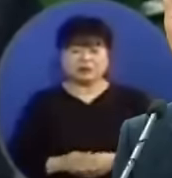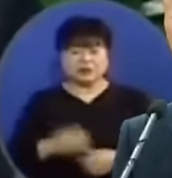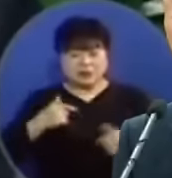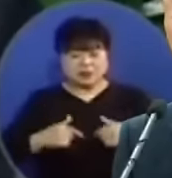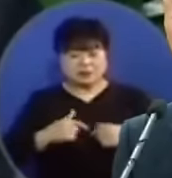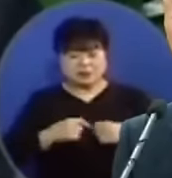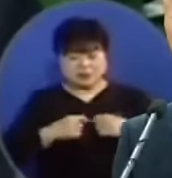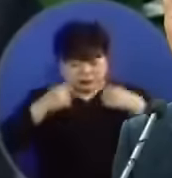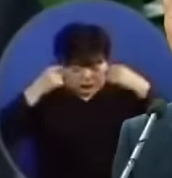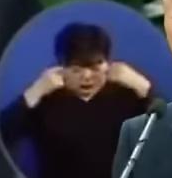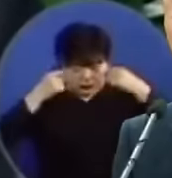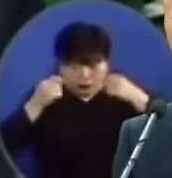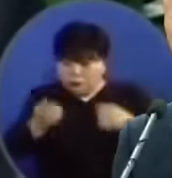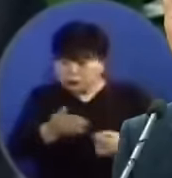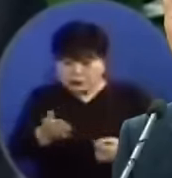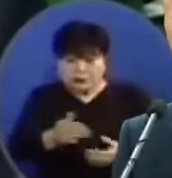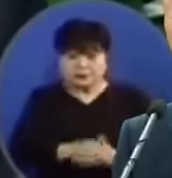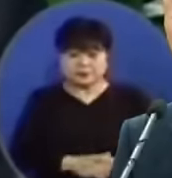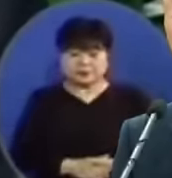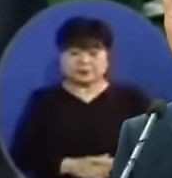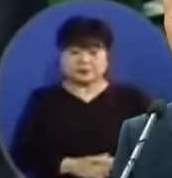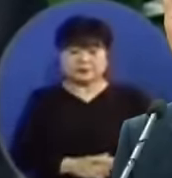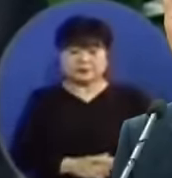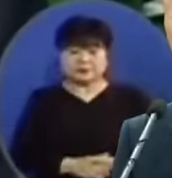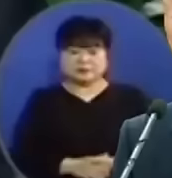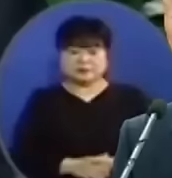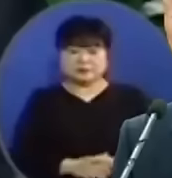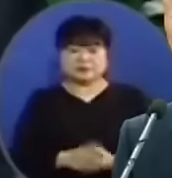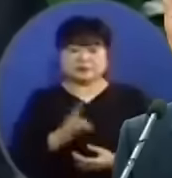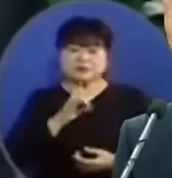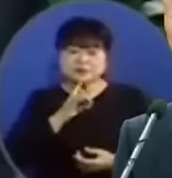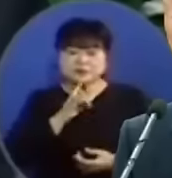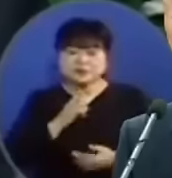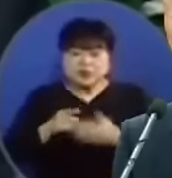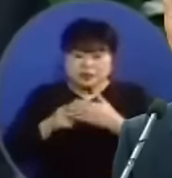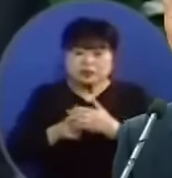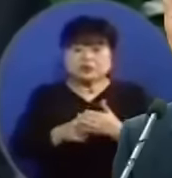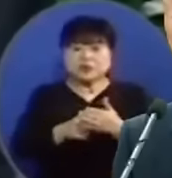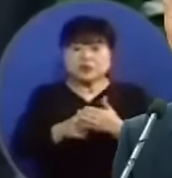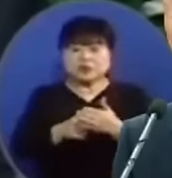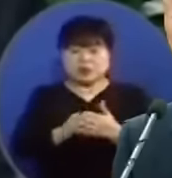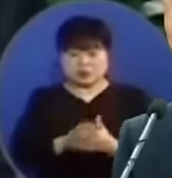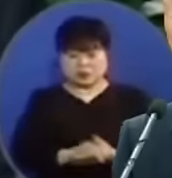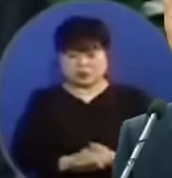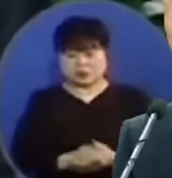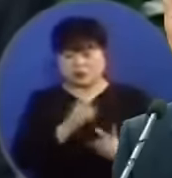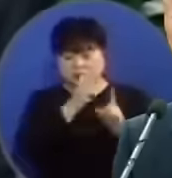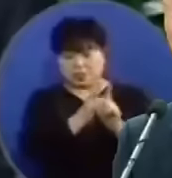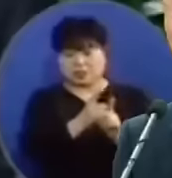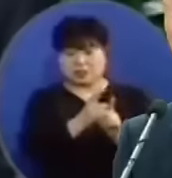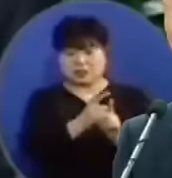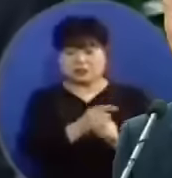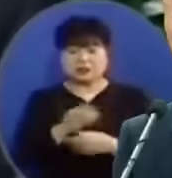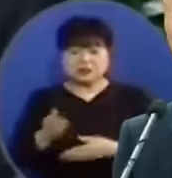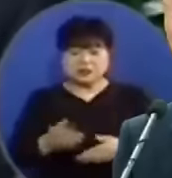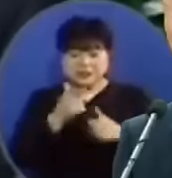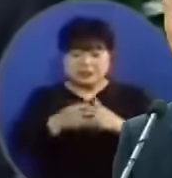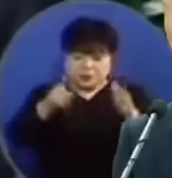기뻐하고 즐거워할 거리가 없습니다. 어디에 오직 그것을 극복하고 이길 수 있는 거리냐? 예수 믿는 길밖에 없는